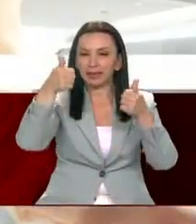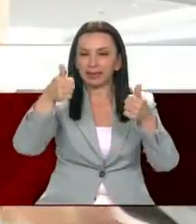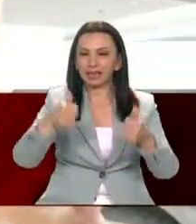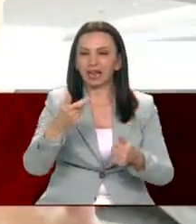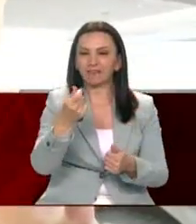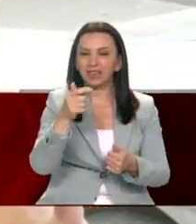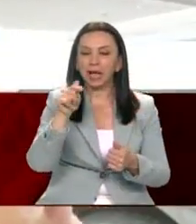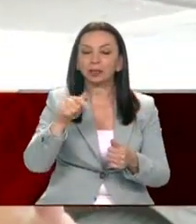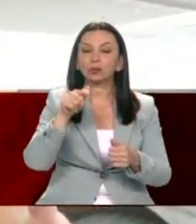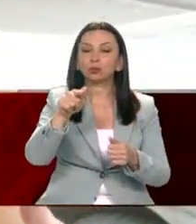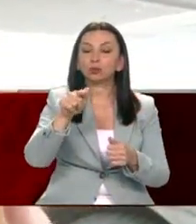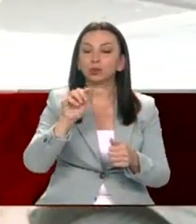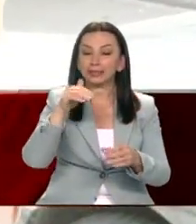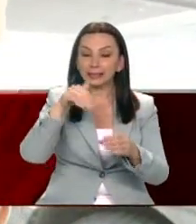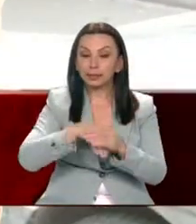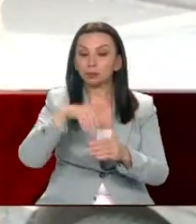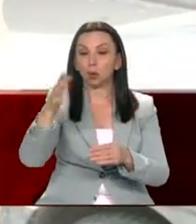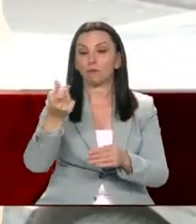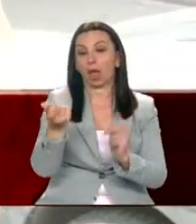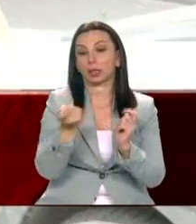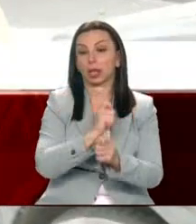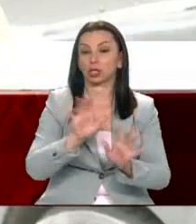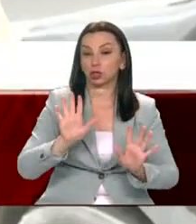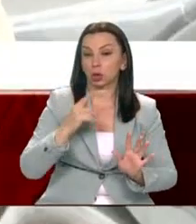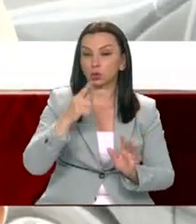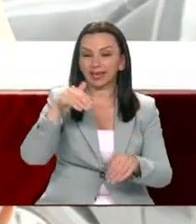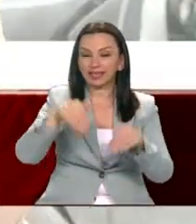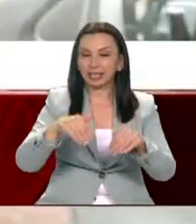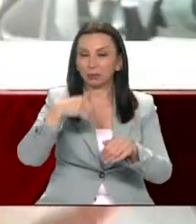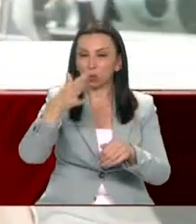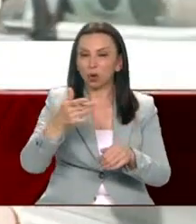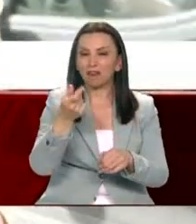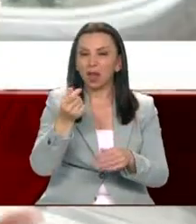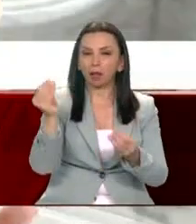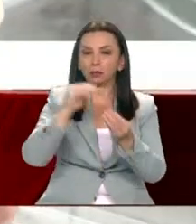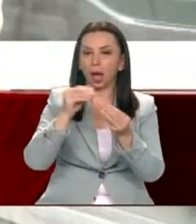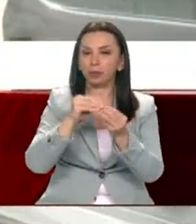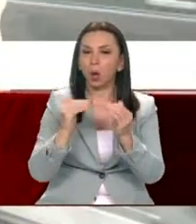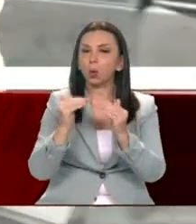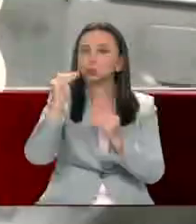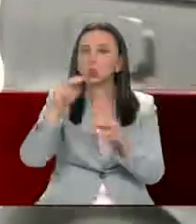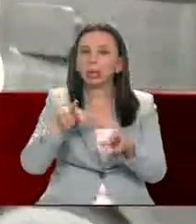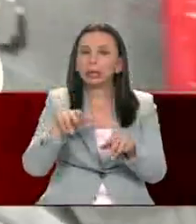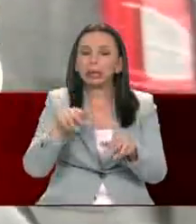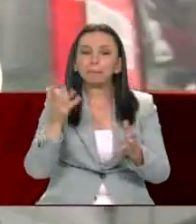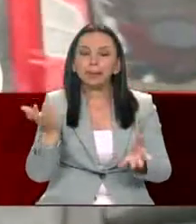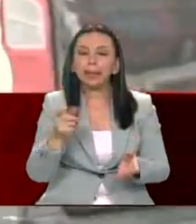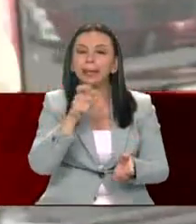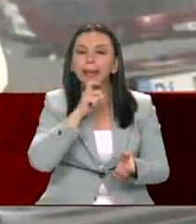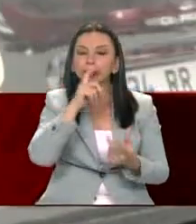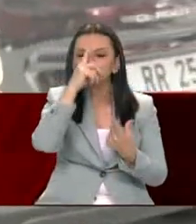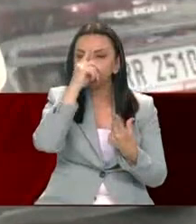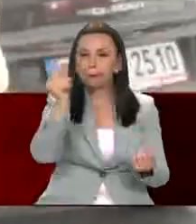fiyatlar seçime kadar geçerlidir yazıyor. Ve sanki seçimden sonra fiyatlar daha da yükselecekmiş gibi bir algıya neden